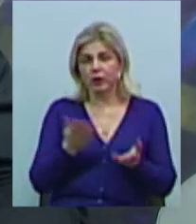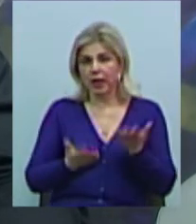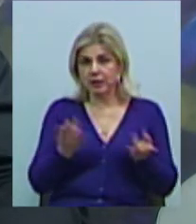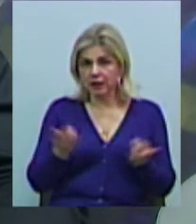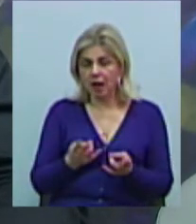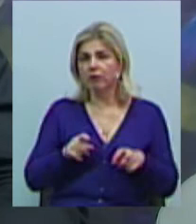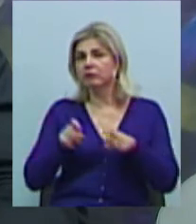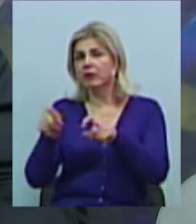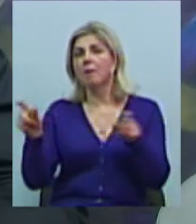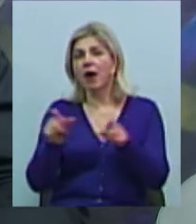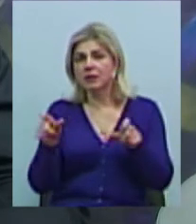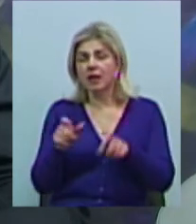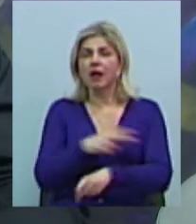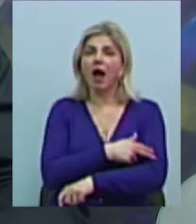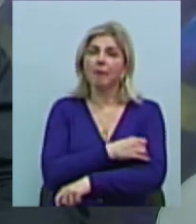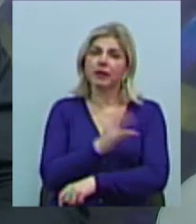ходять в магазин, в аптеку.